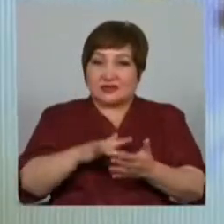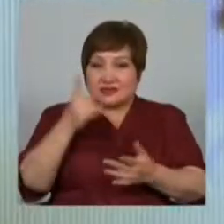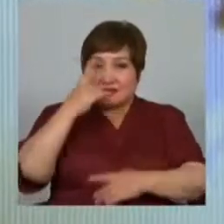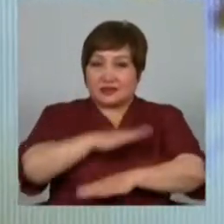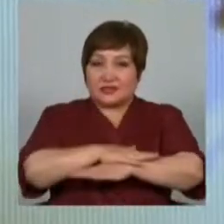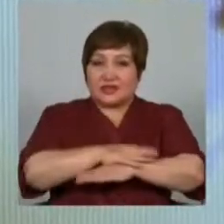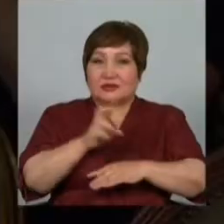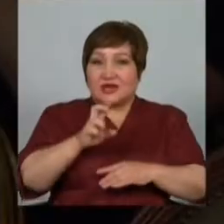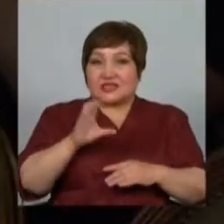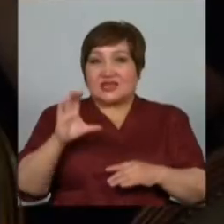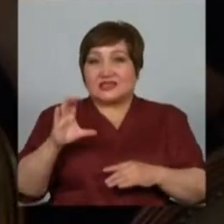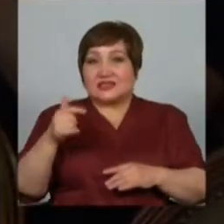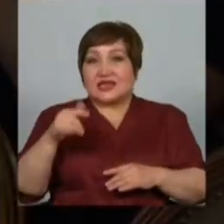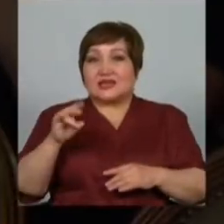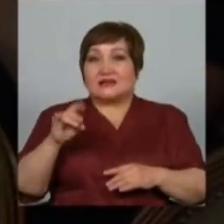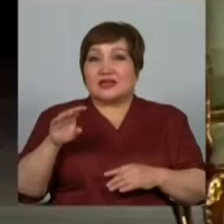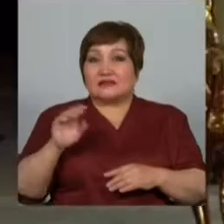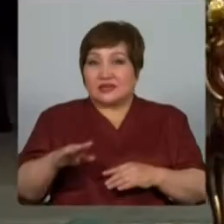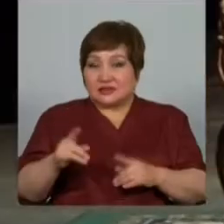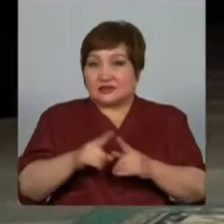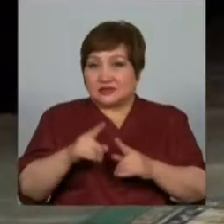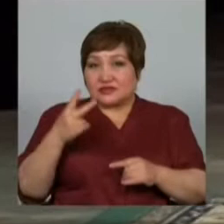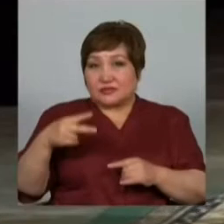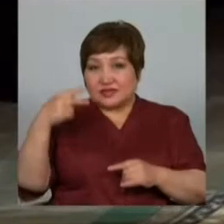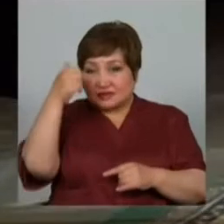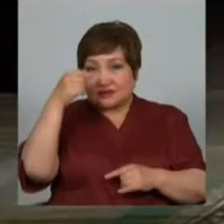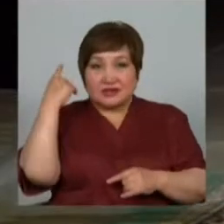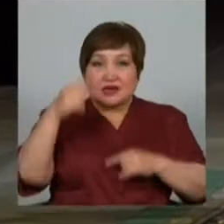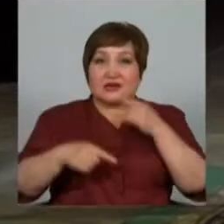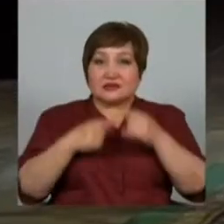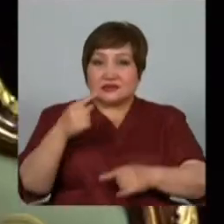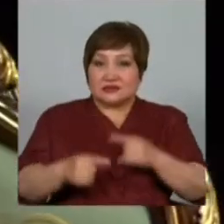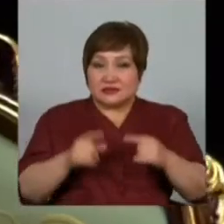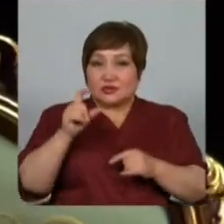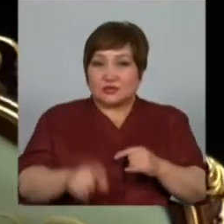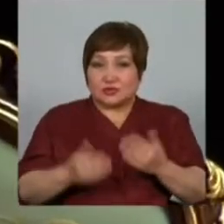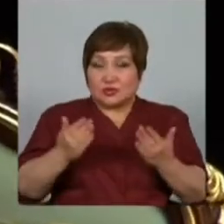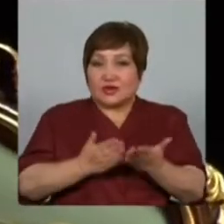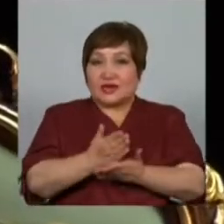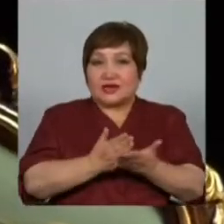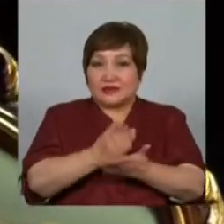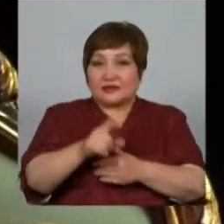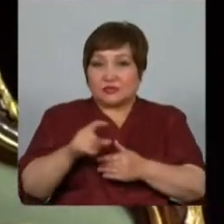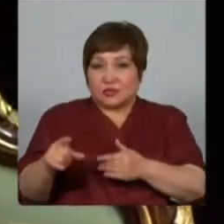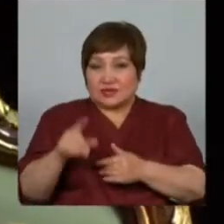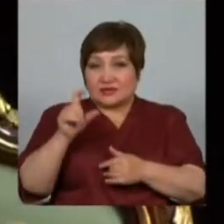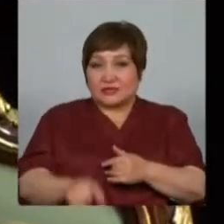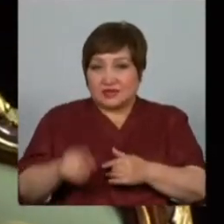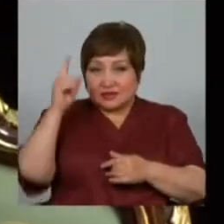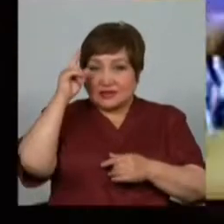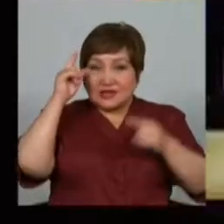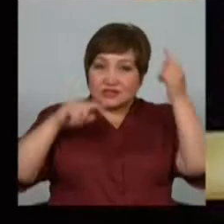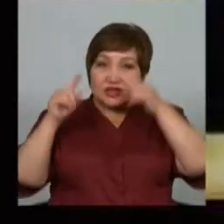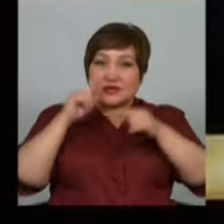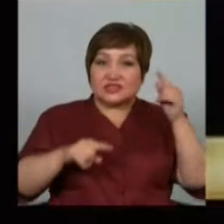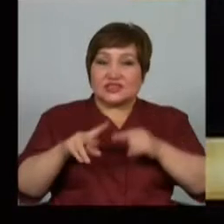Сағынтаев. Өткен ғасырдың елеулі тұлғасы болған, бүгінгінің қайраткері болып отырған азаматтың шығармашылығы лирикадан